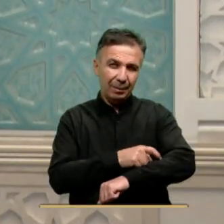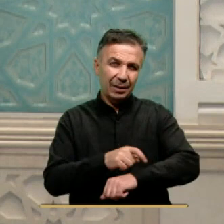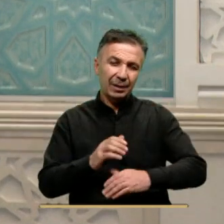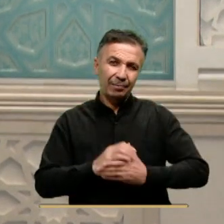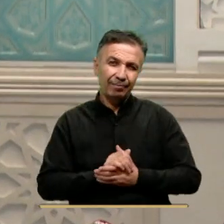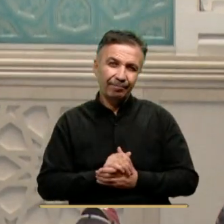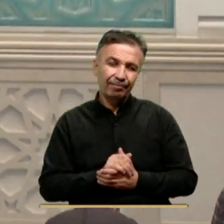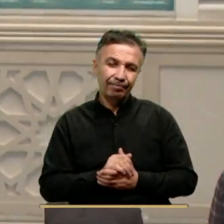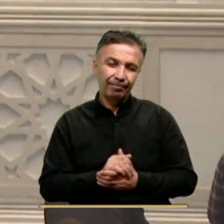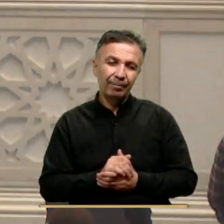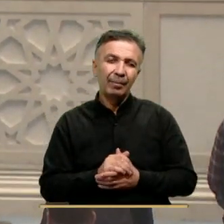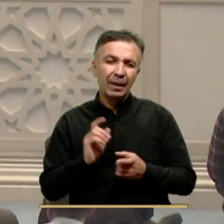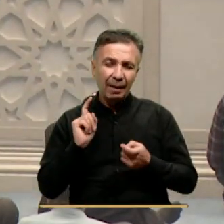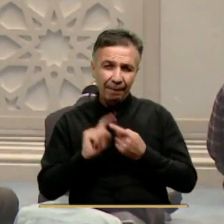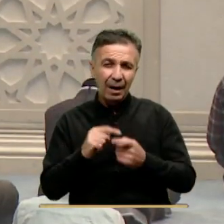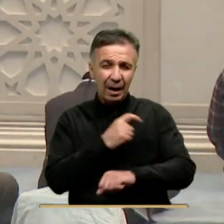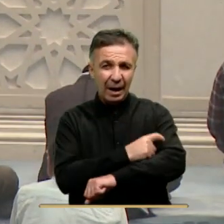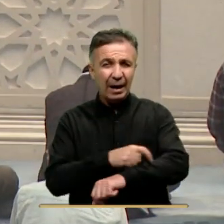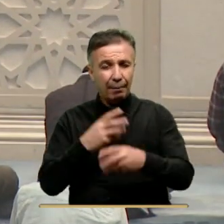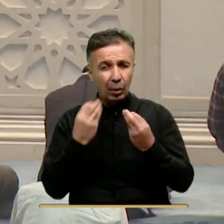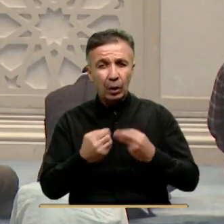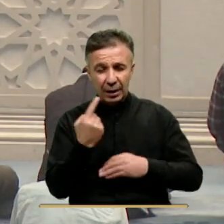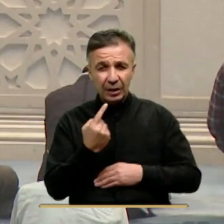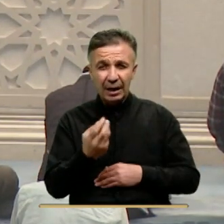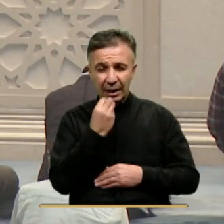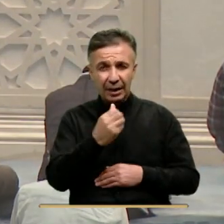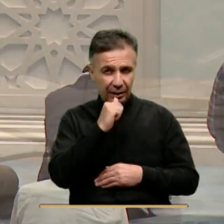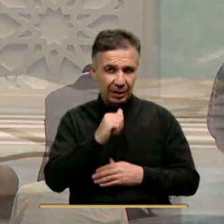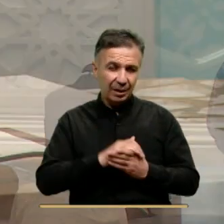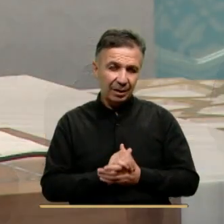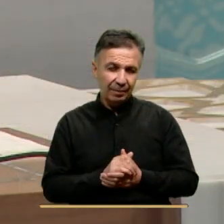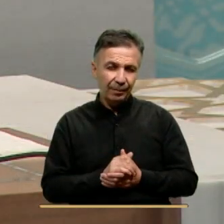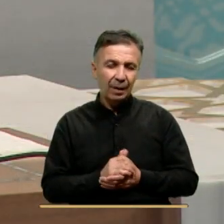haramdır ve haramlarla beslenir